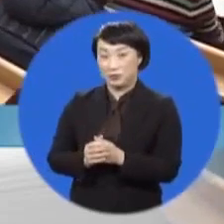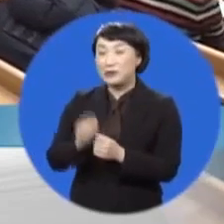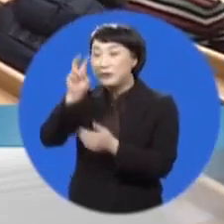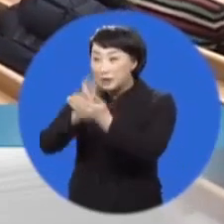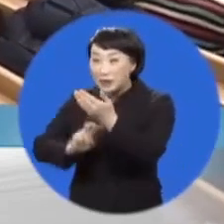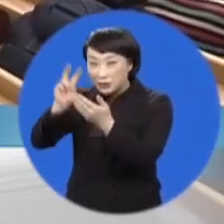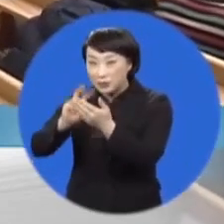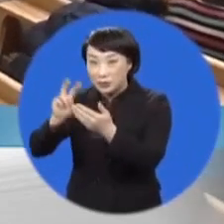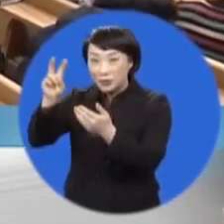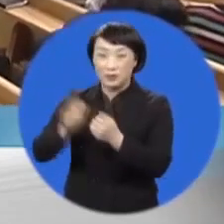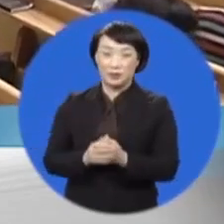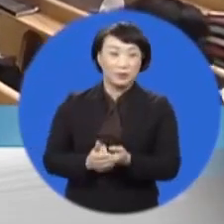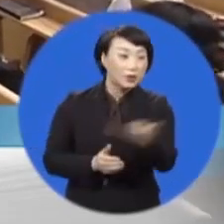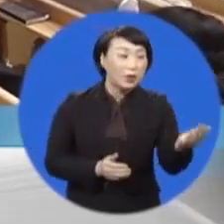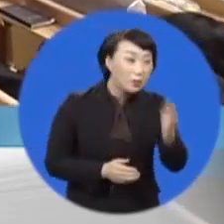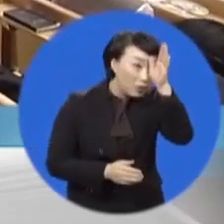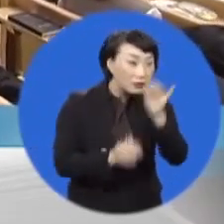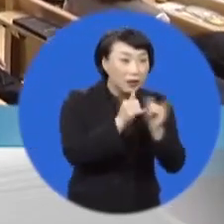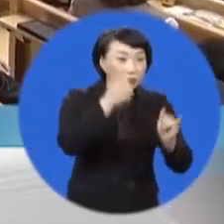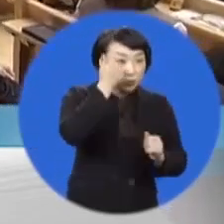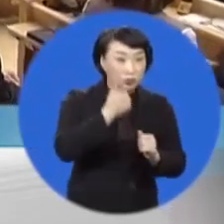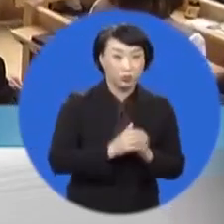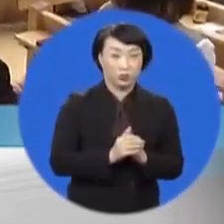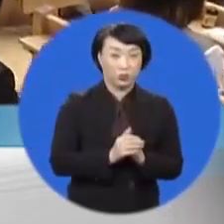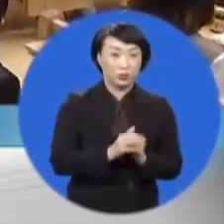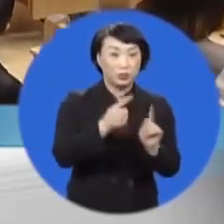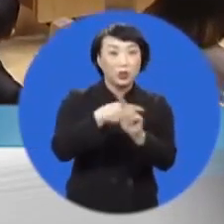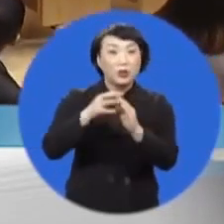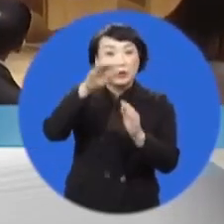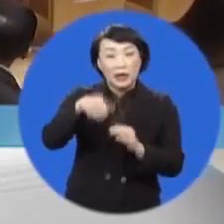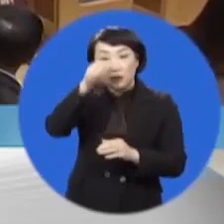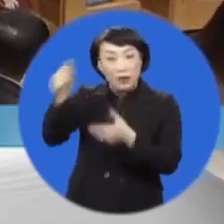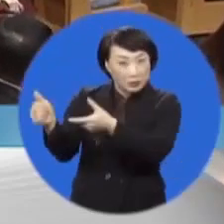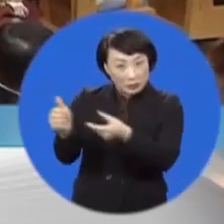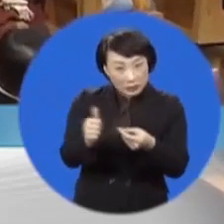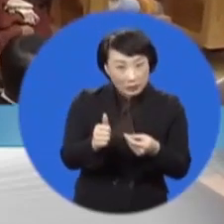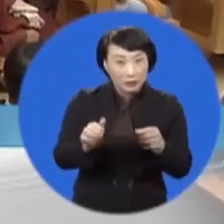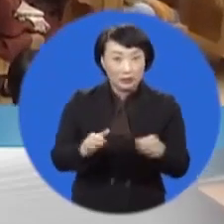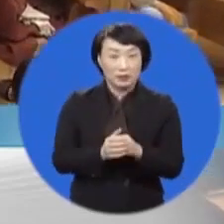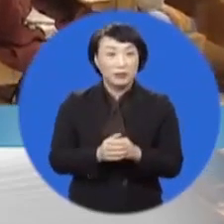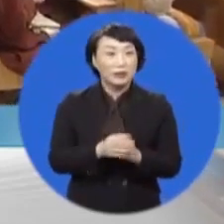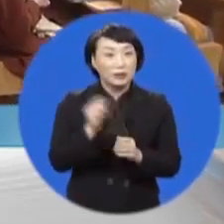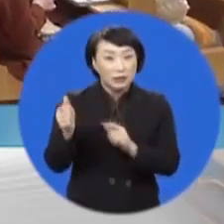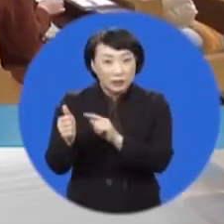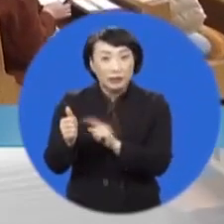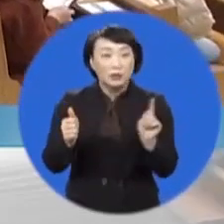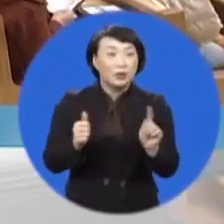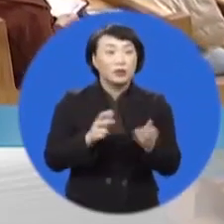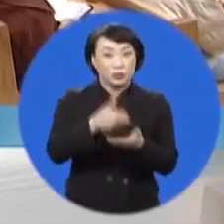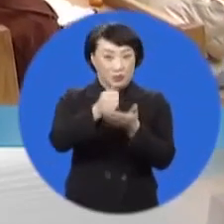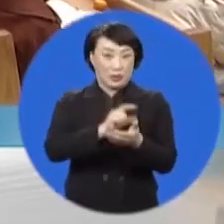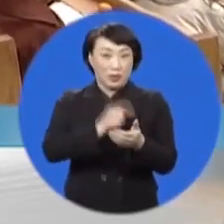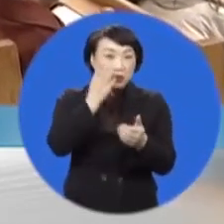찬송 할지니라 널 중에 병든 자가 있느냐 저는 교회의 장로들을 청할 것이요 그들은 주의 이름으로 기름을